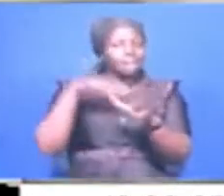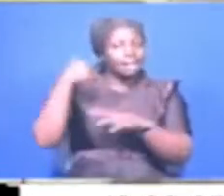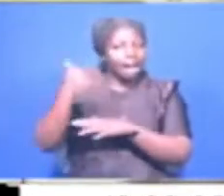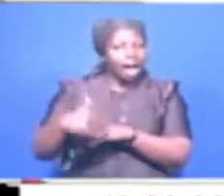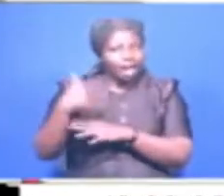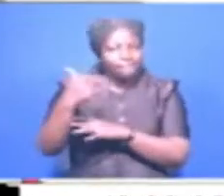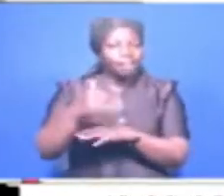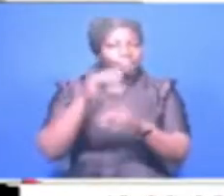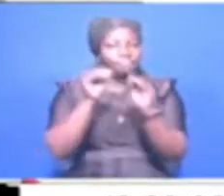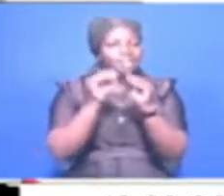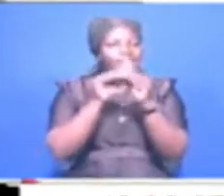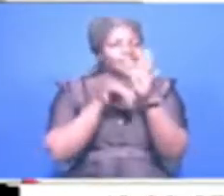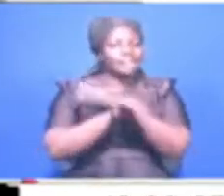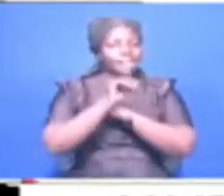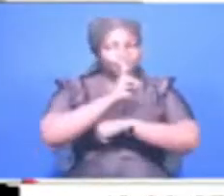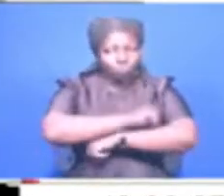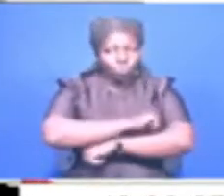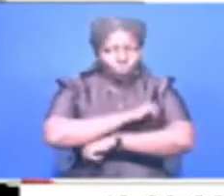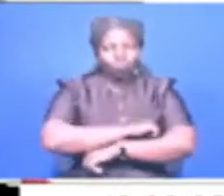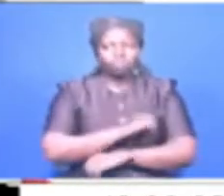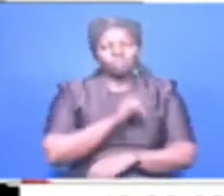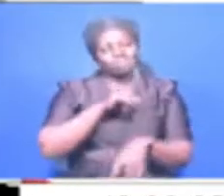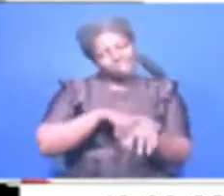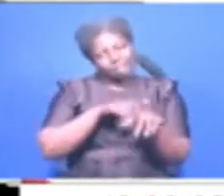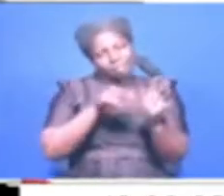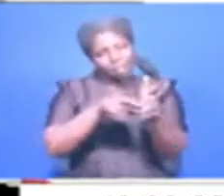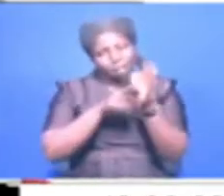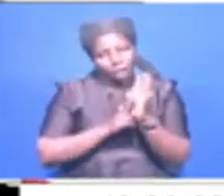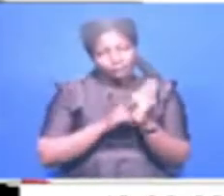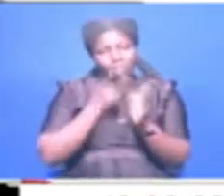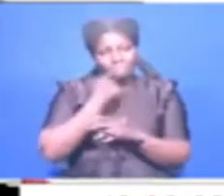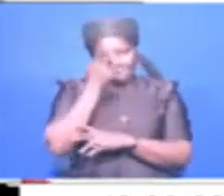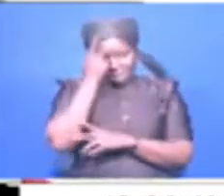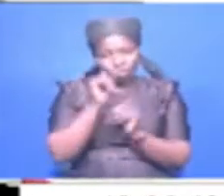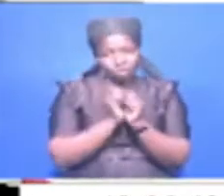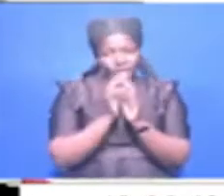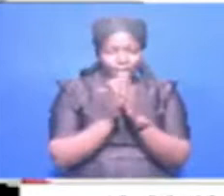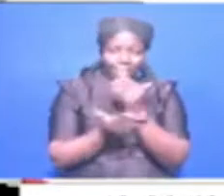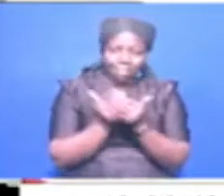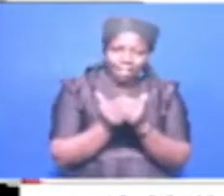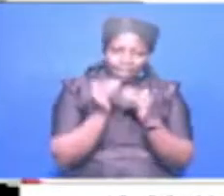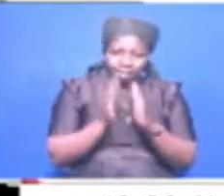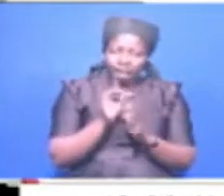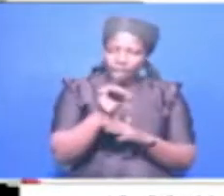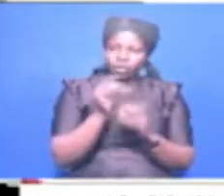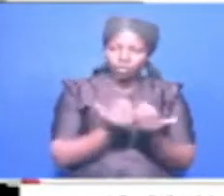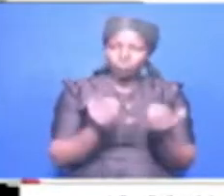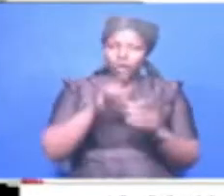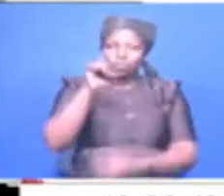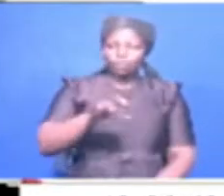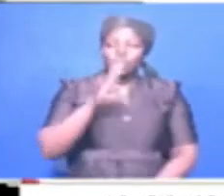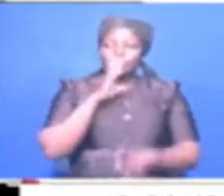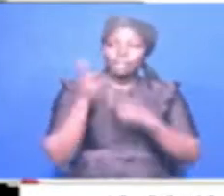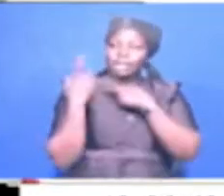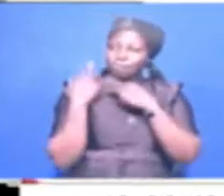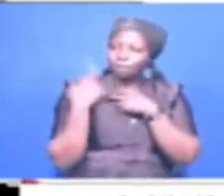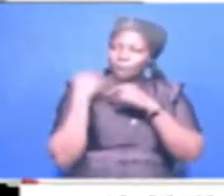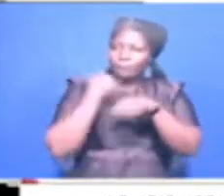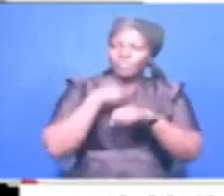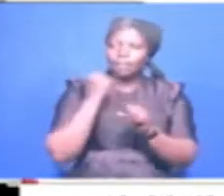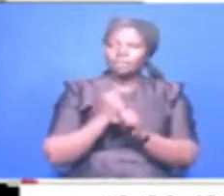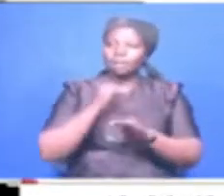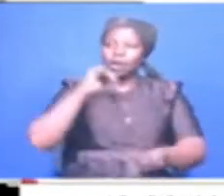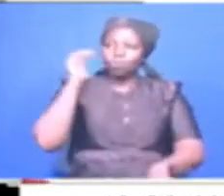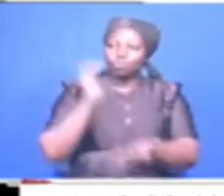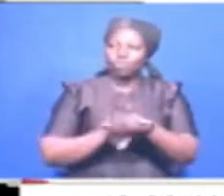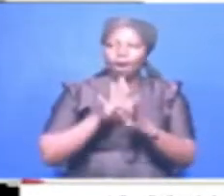kufanya hivyo. Parents and guardians of these children to be responsible in creating a conducive